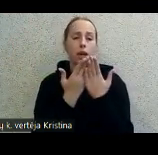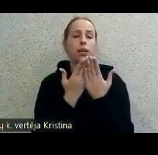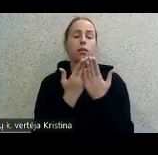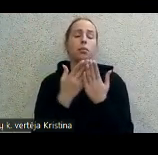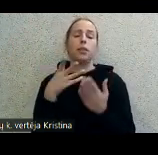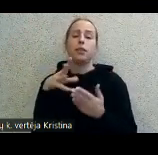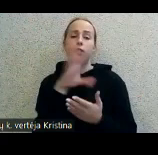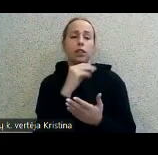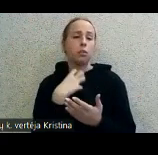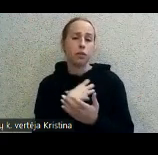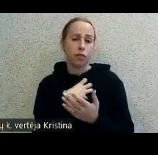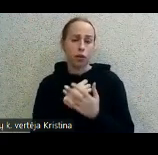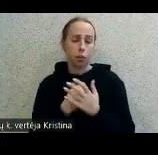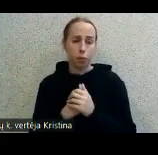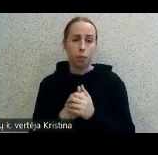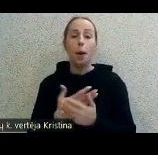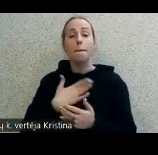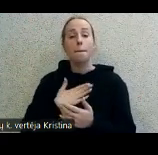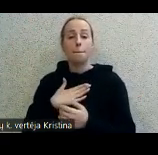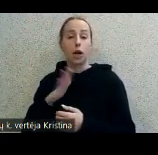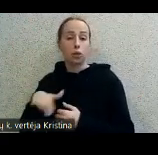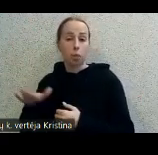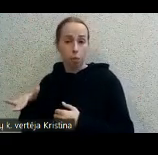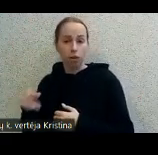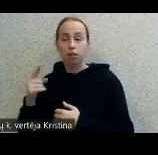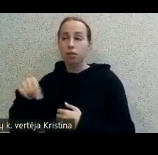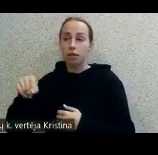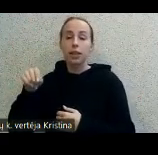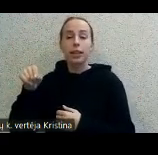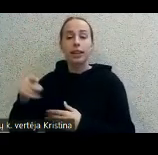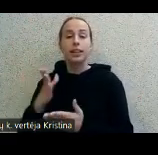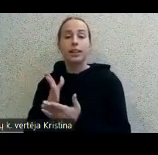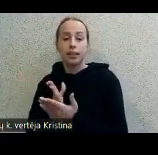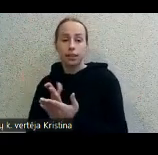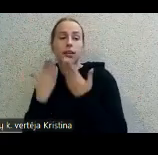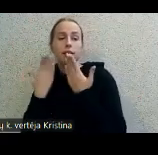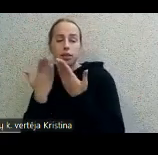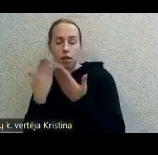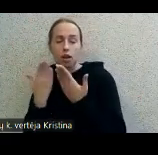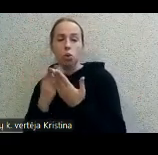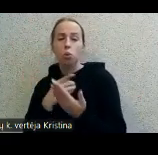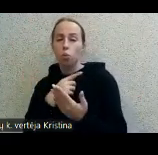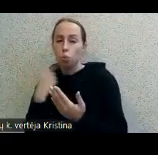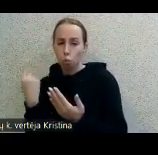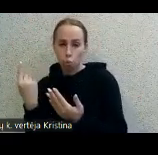mano mokiniai, galiu pasikirti, turi skaitimo įgūdžius ir